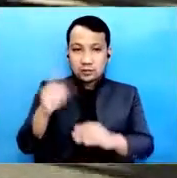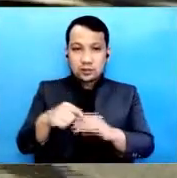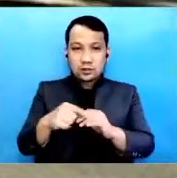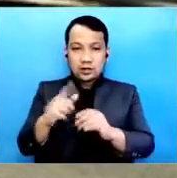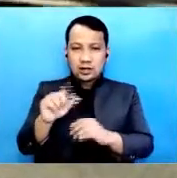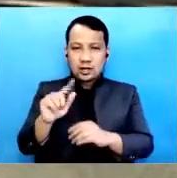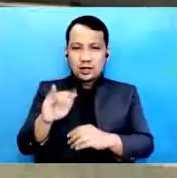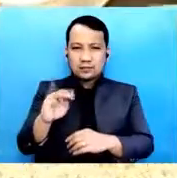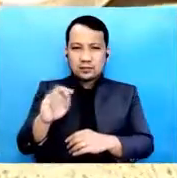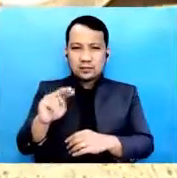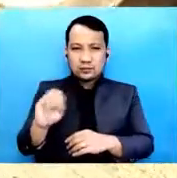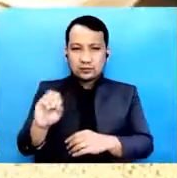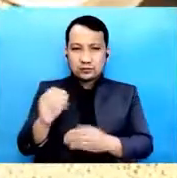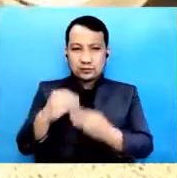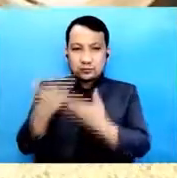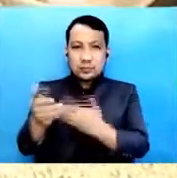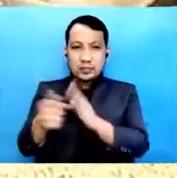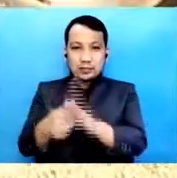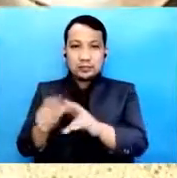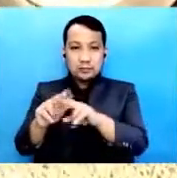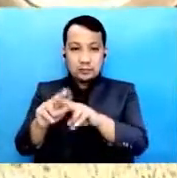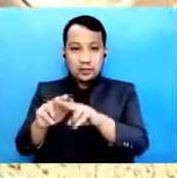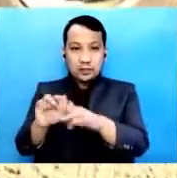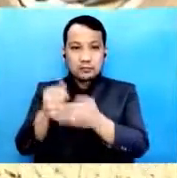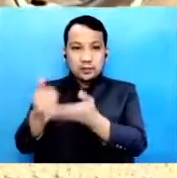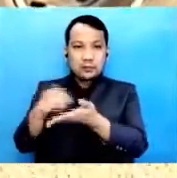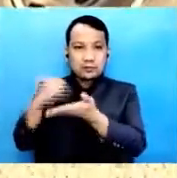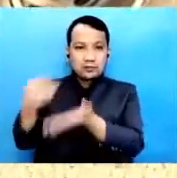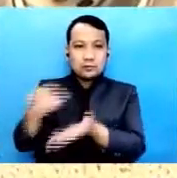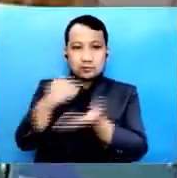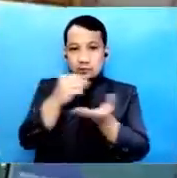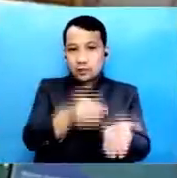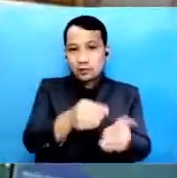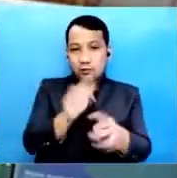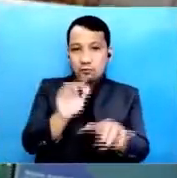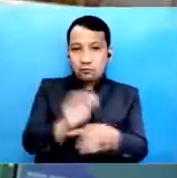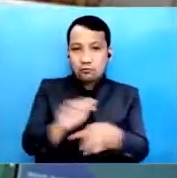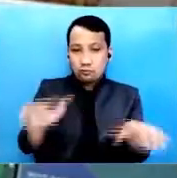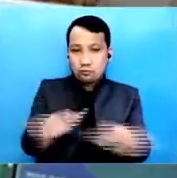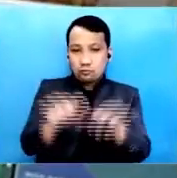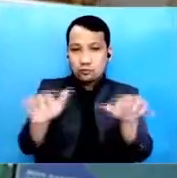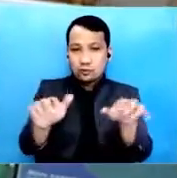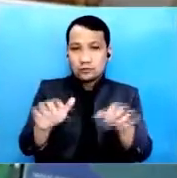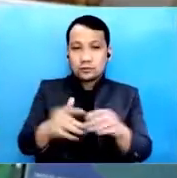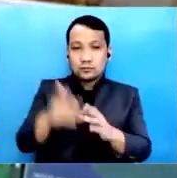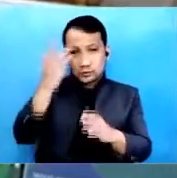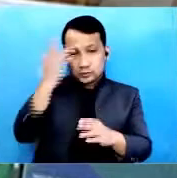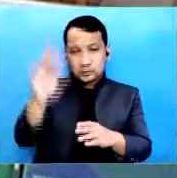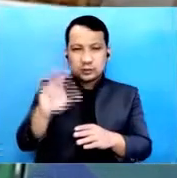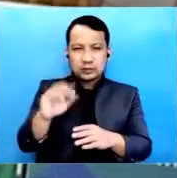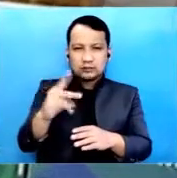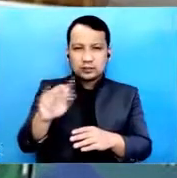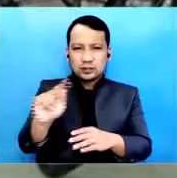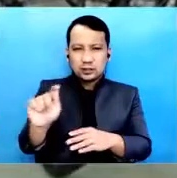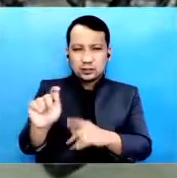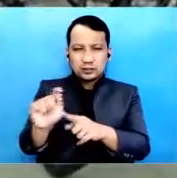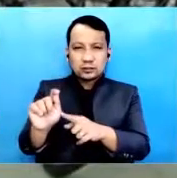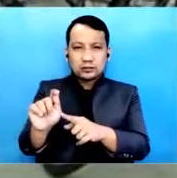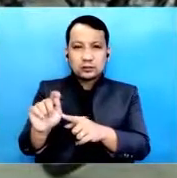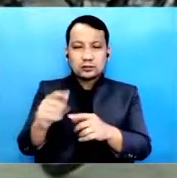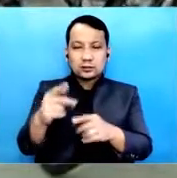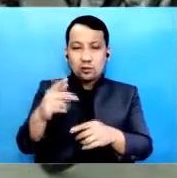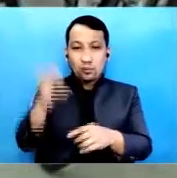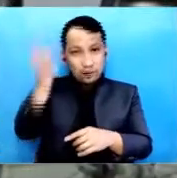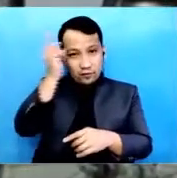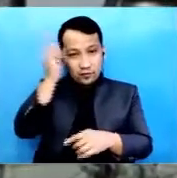para bigyan ng kabuhayan ng mga apektadong residente. Kabilang sa mga ipinamigay ang smart retail kits, pocket wifis,